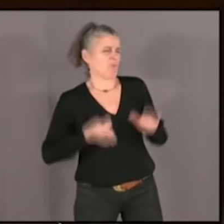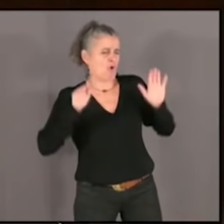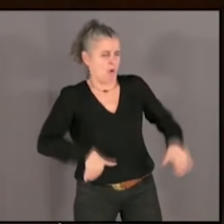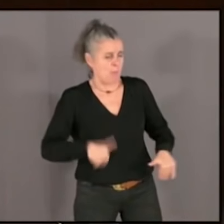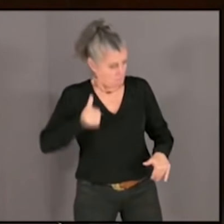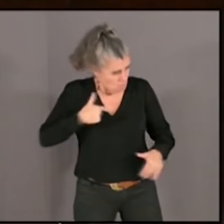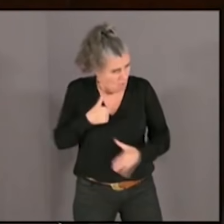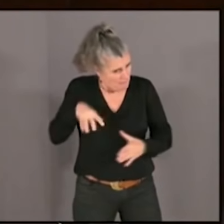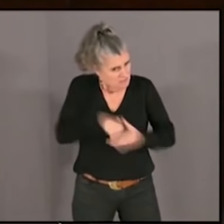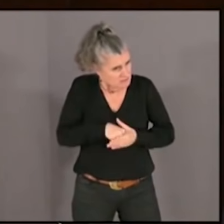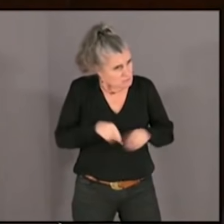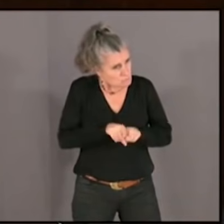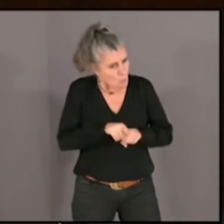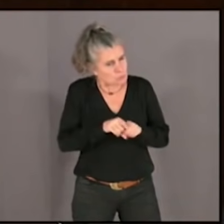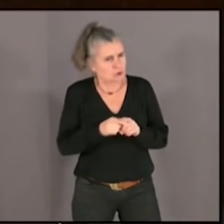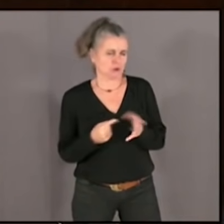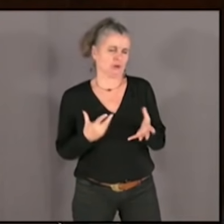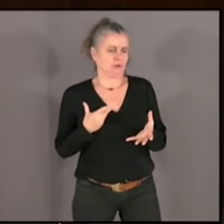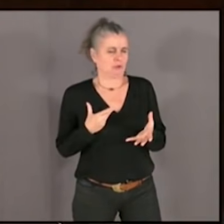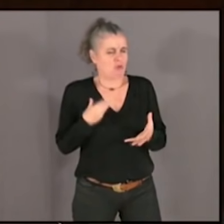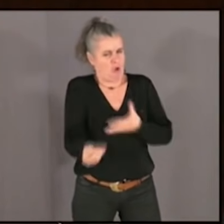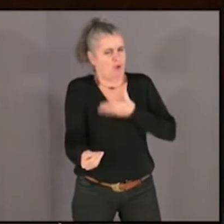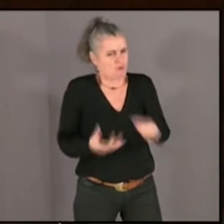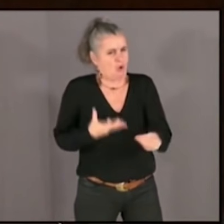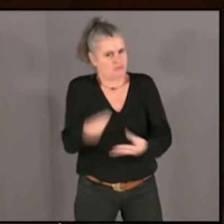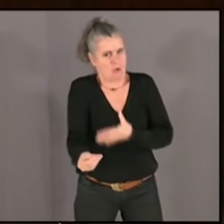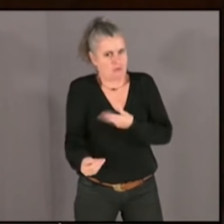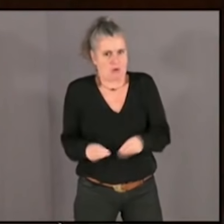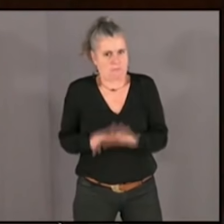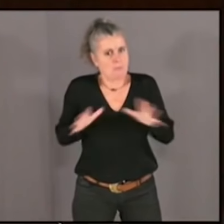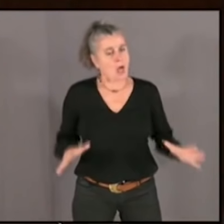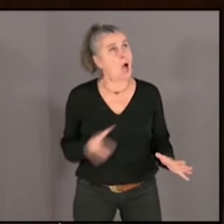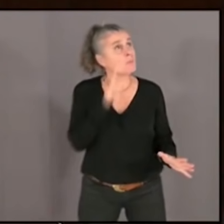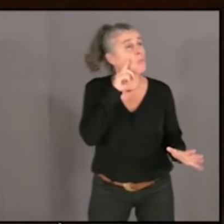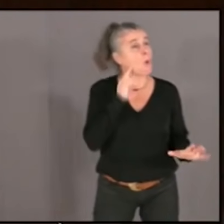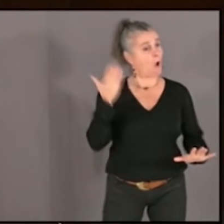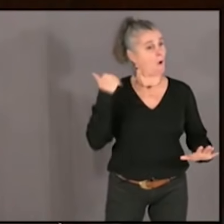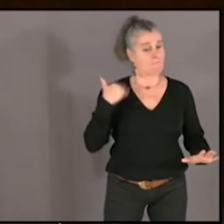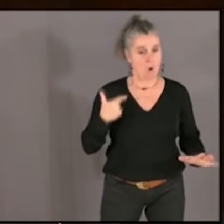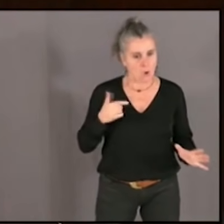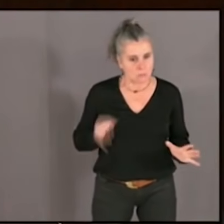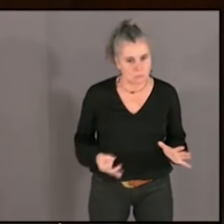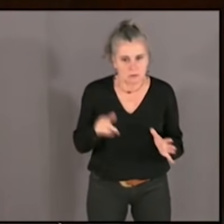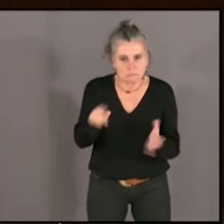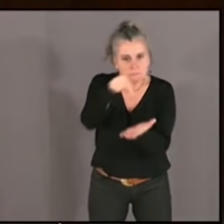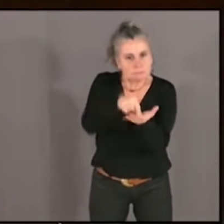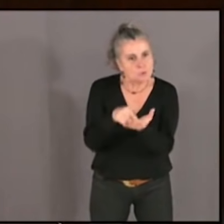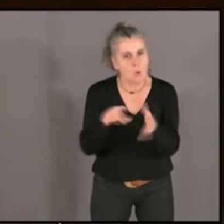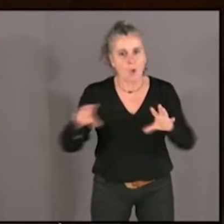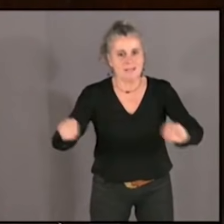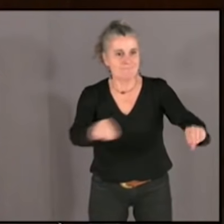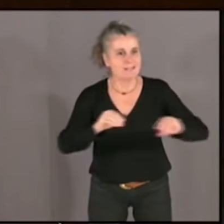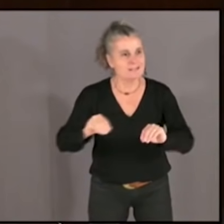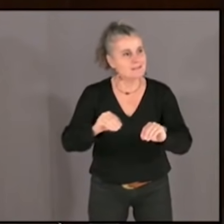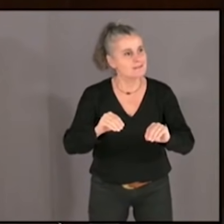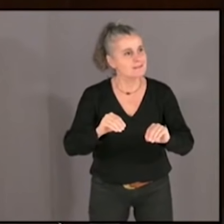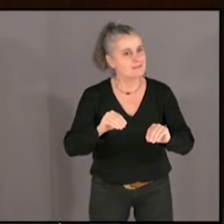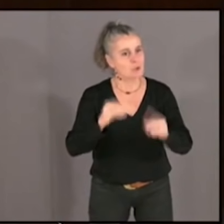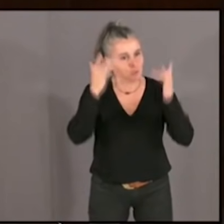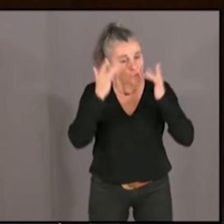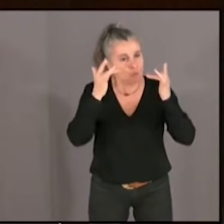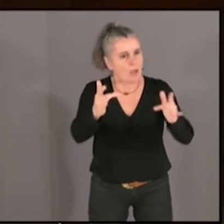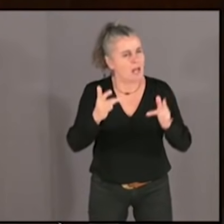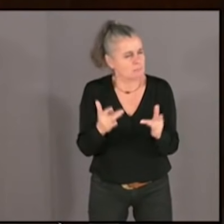moi aussi, parce que j'estimais que c'était légitime d'aider l'espace culturel Busserine. Donc vous voyez, moi aussi, j'ai apporté